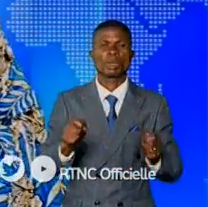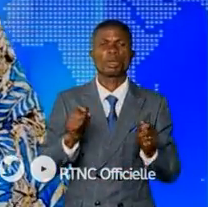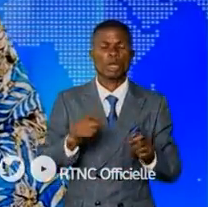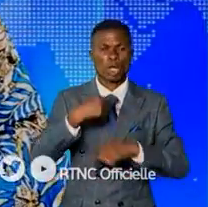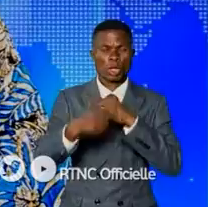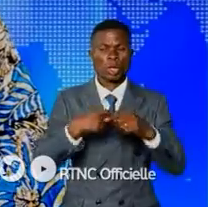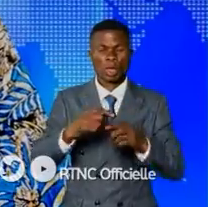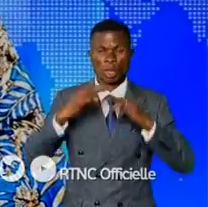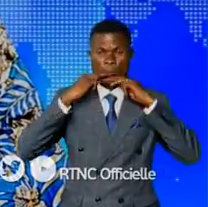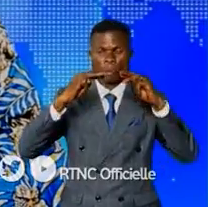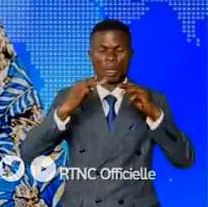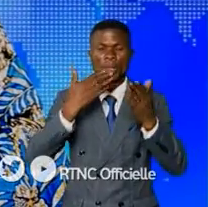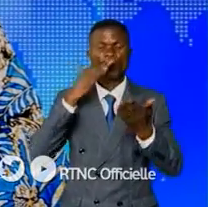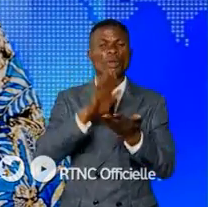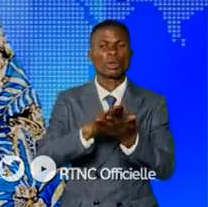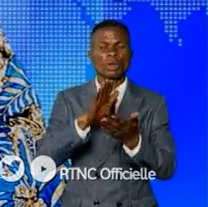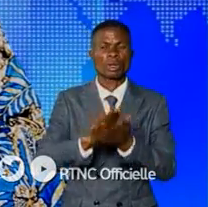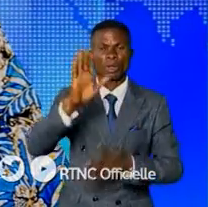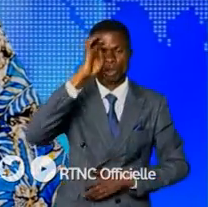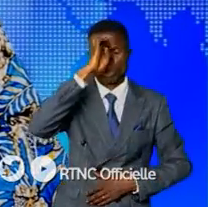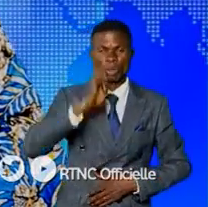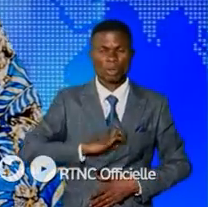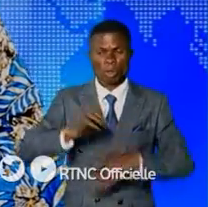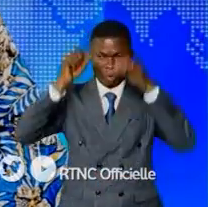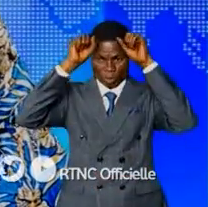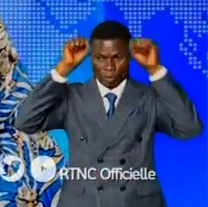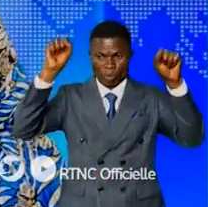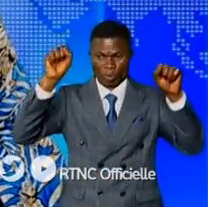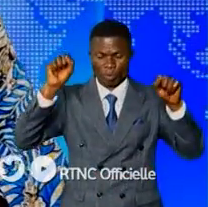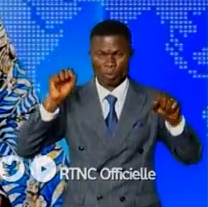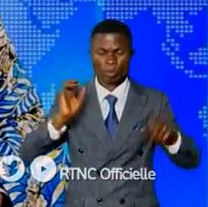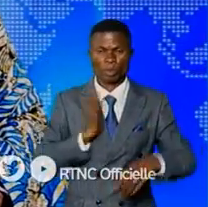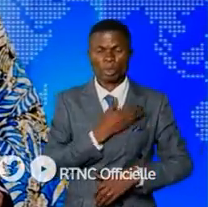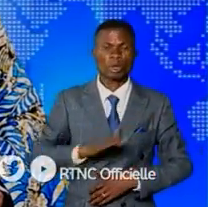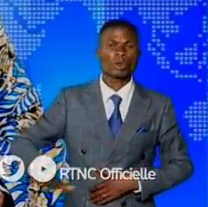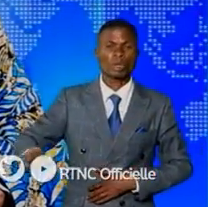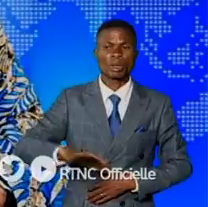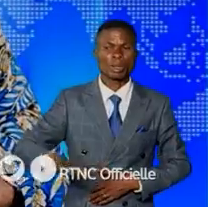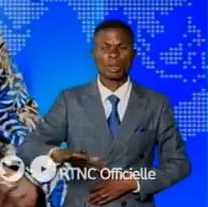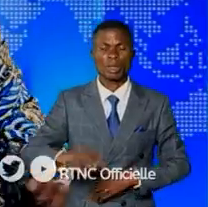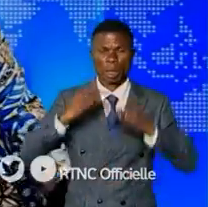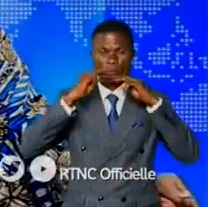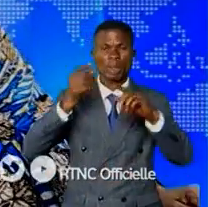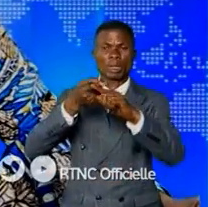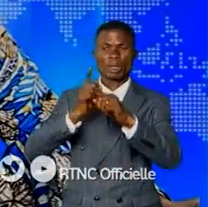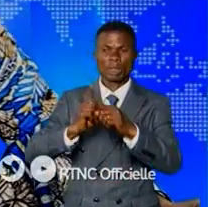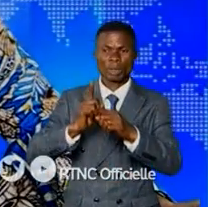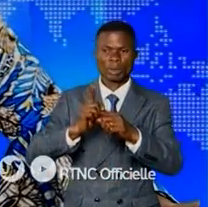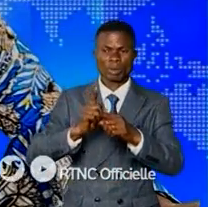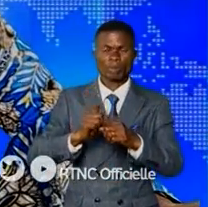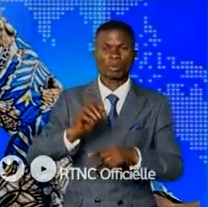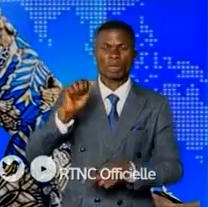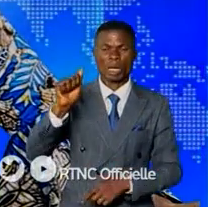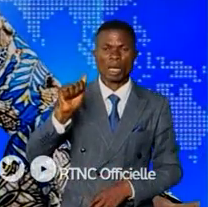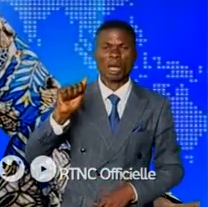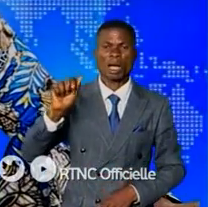allons commencer par le message de félicitations à son Excellence, Monsieur le Président de la République. Ce message vient de l'ARCA.